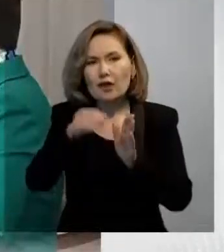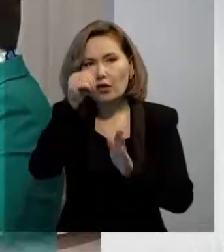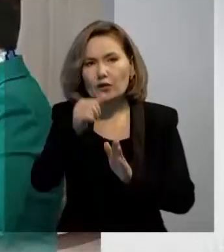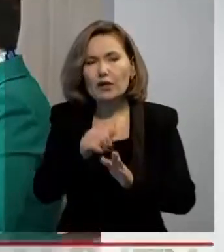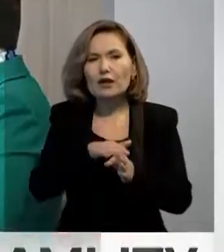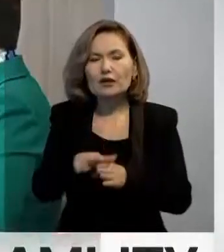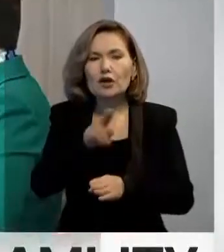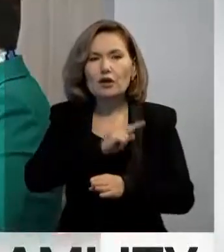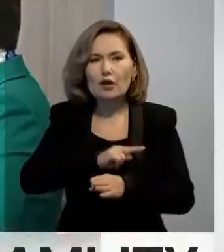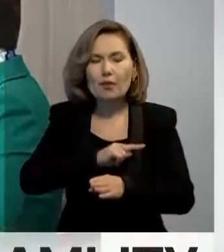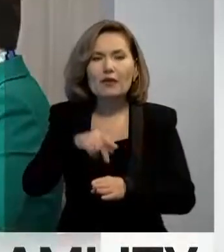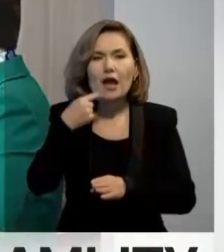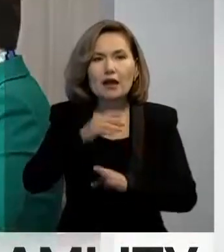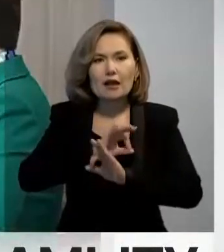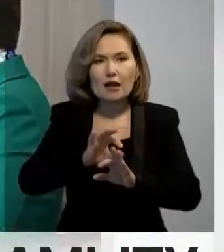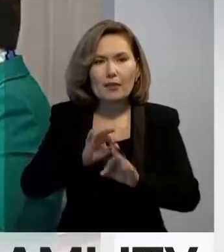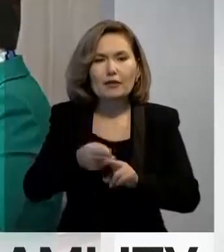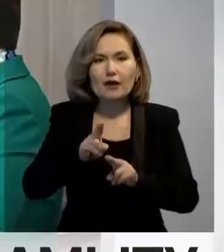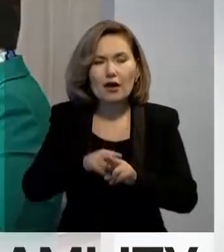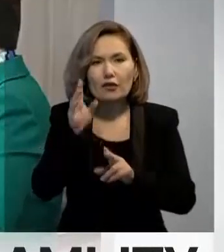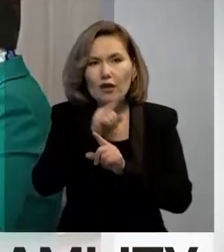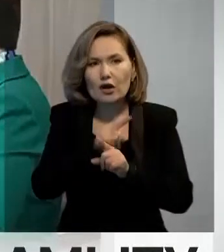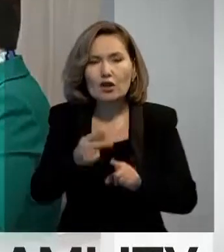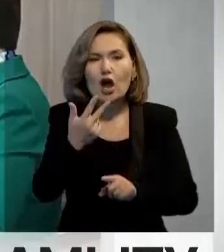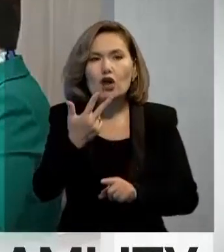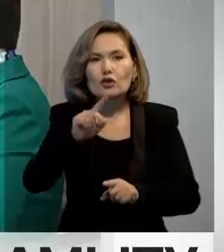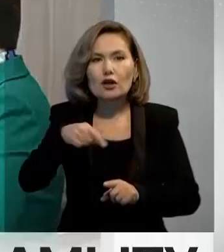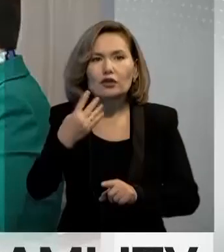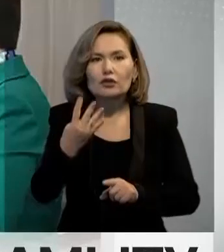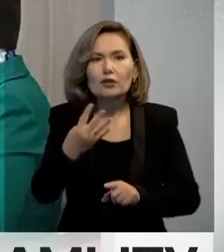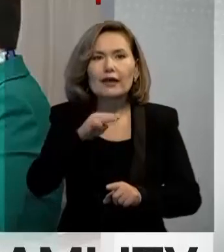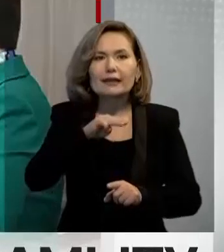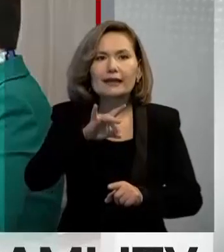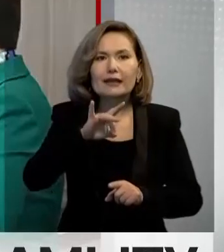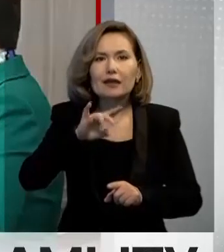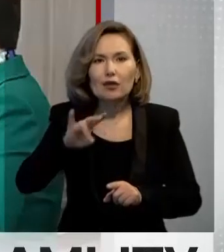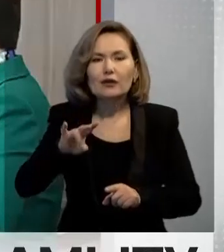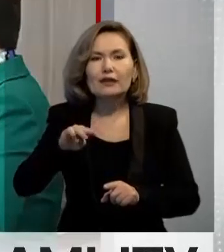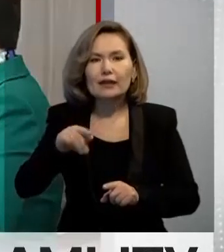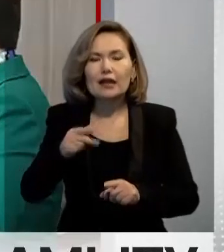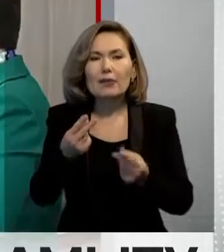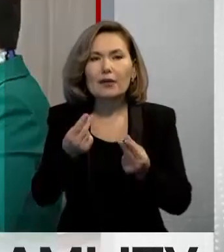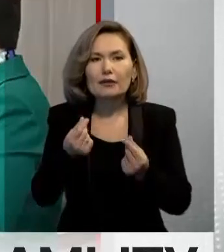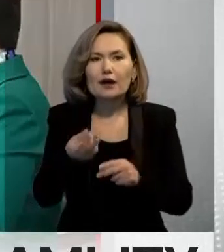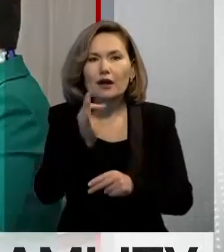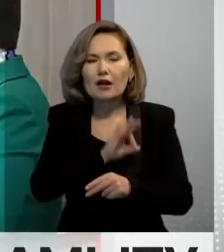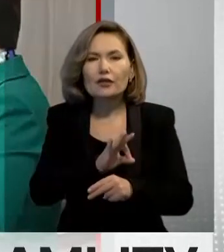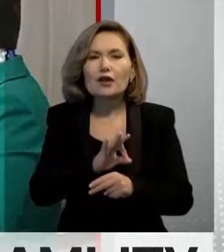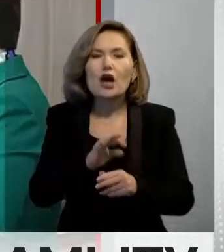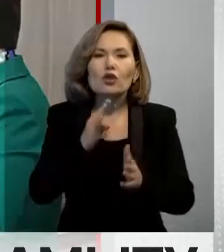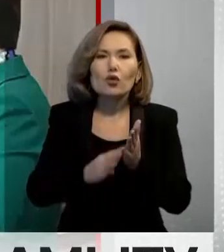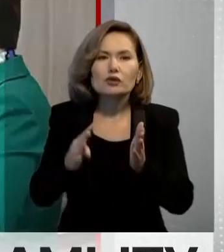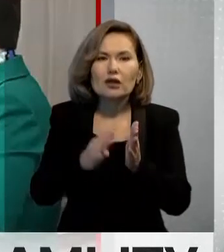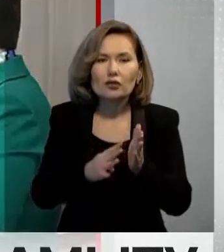атқарған жұмыс туралы есеп берілді. Осы кезеңде барлығы 3,4 триллион теңге бюджет қаражатын қамтитын 99